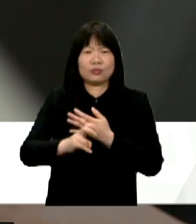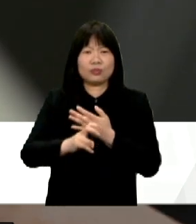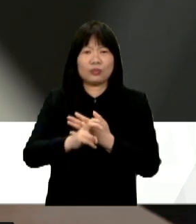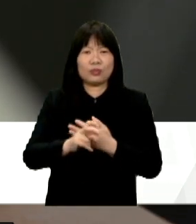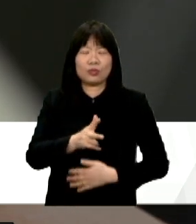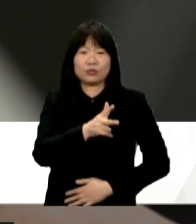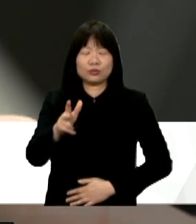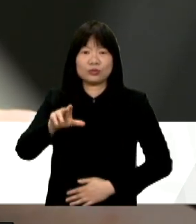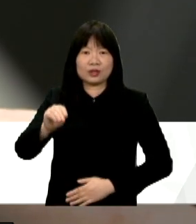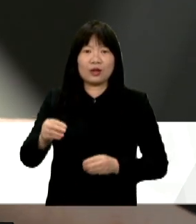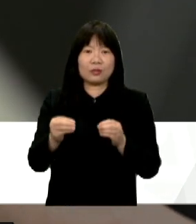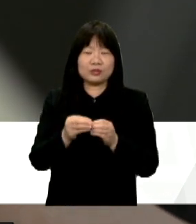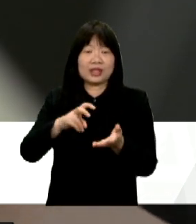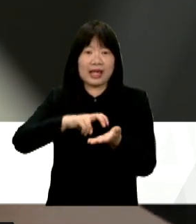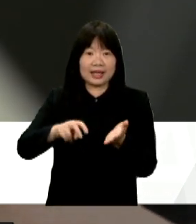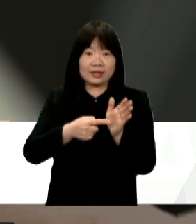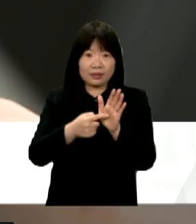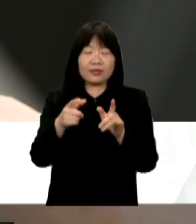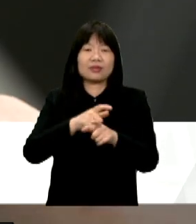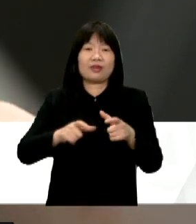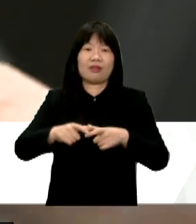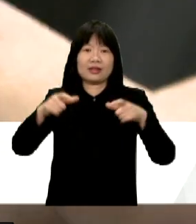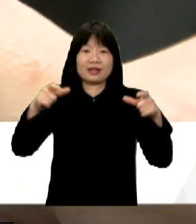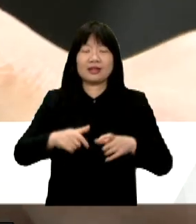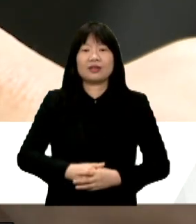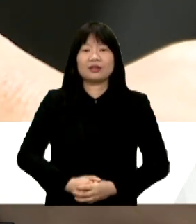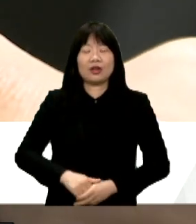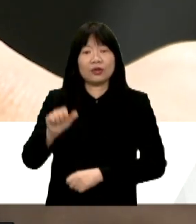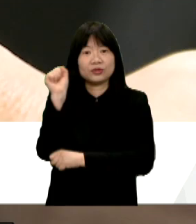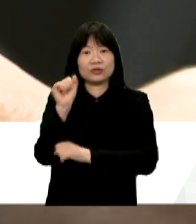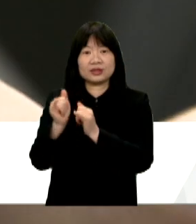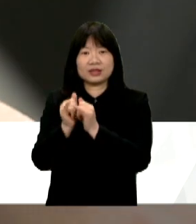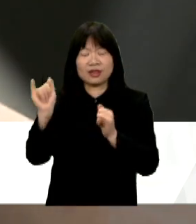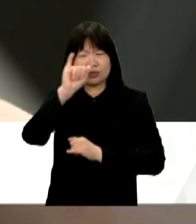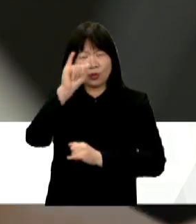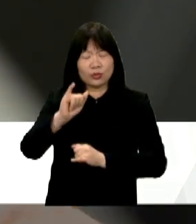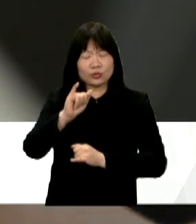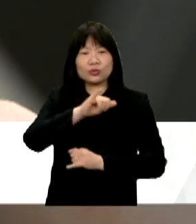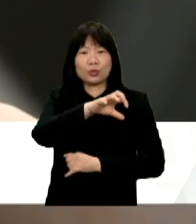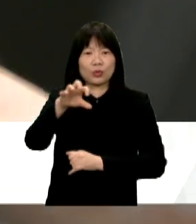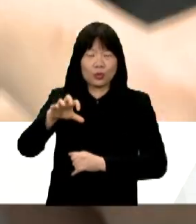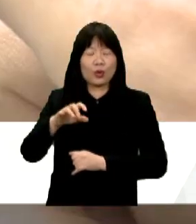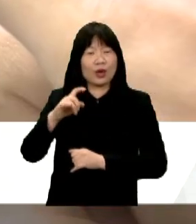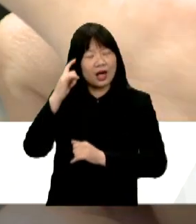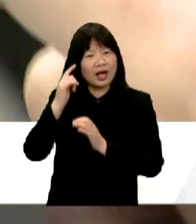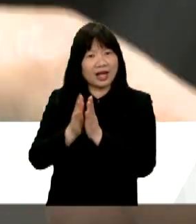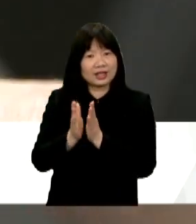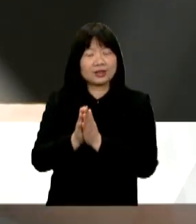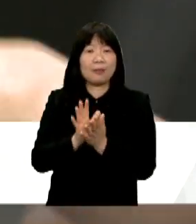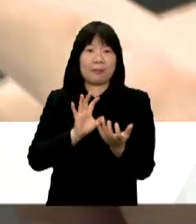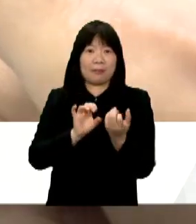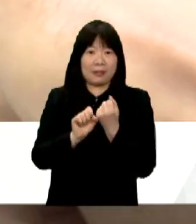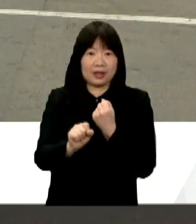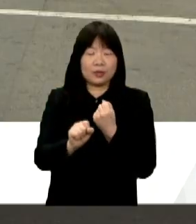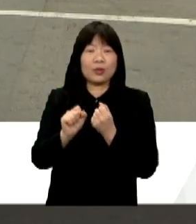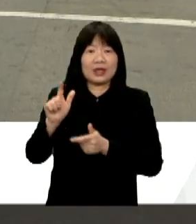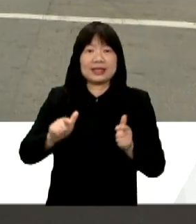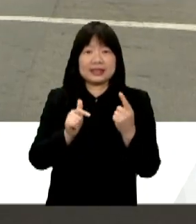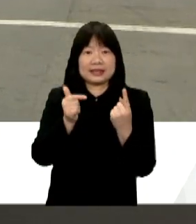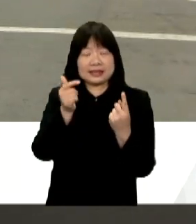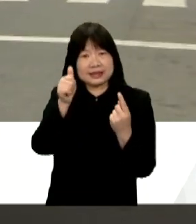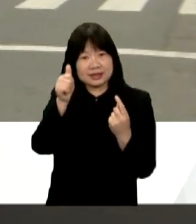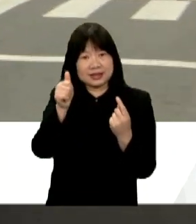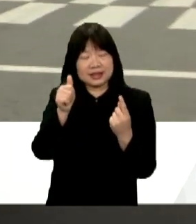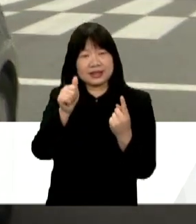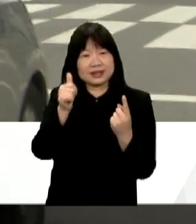서비스는 기존 불법 주정차 문자 알림 서비스를 확대한 시스템으로 운전자는 전국 어디서나 주정차 단속 여부를